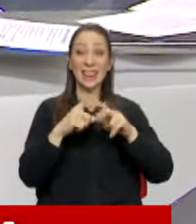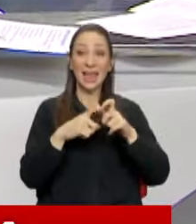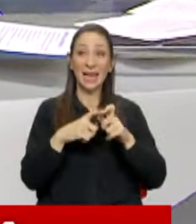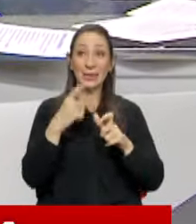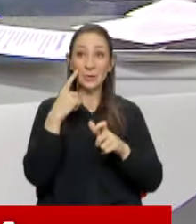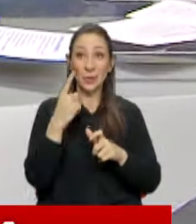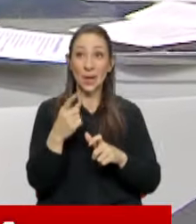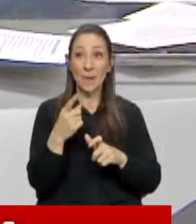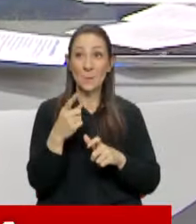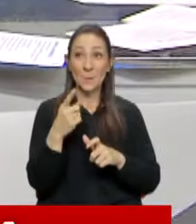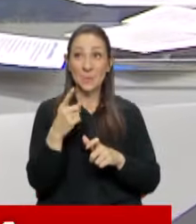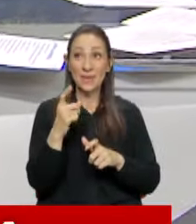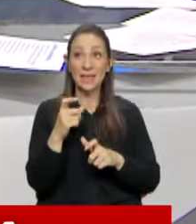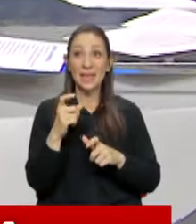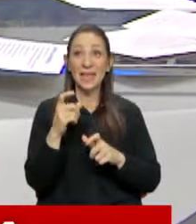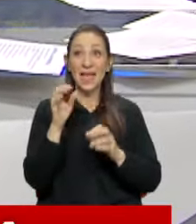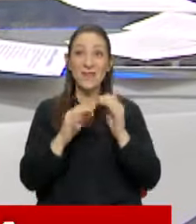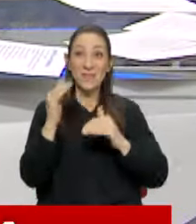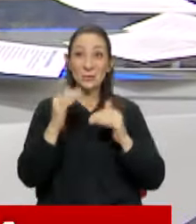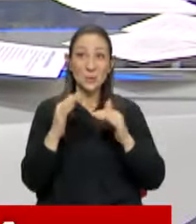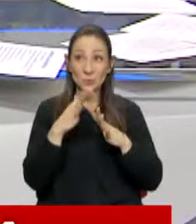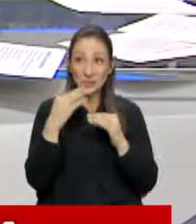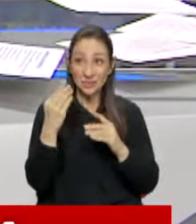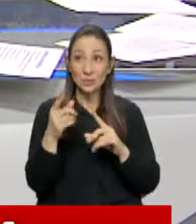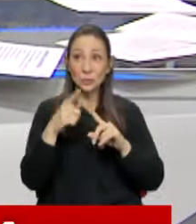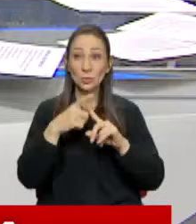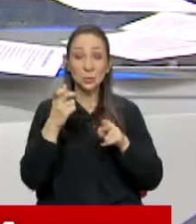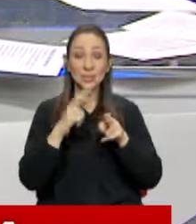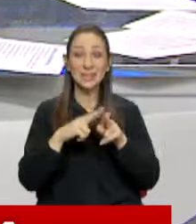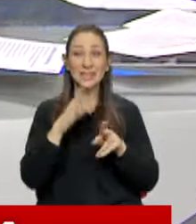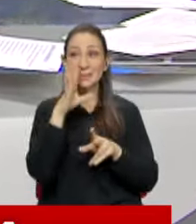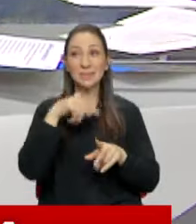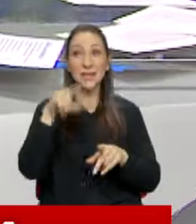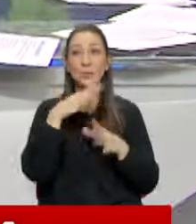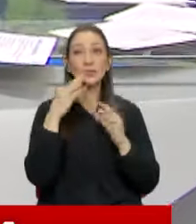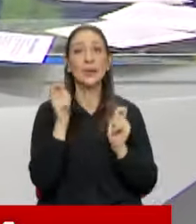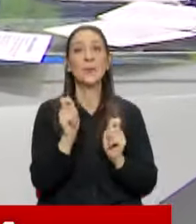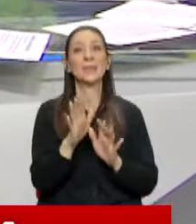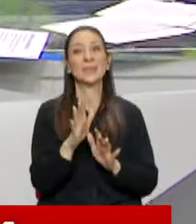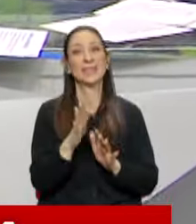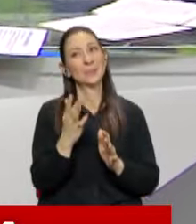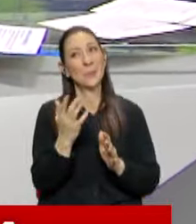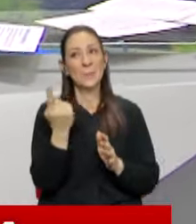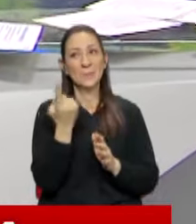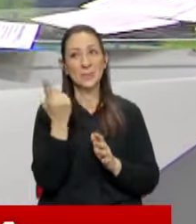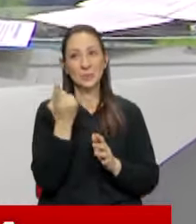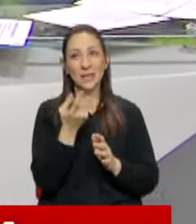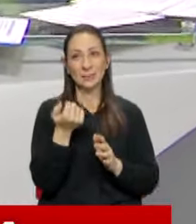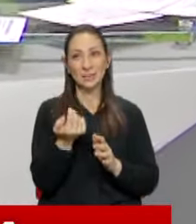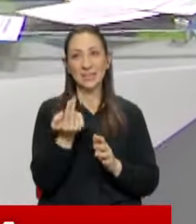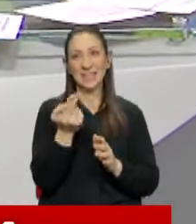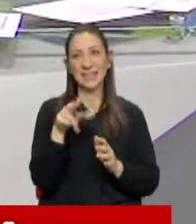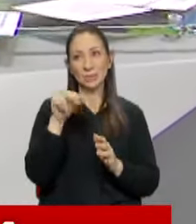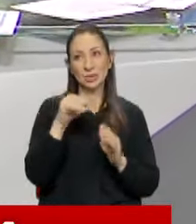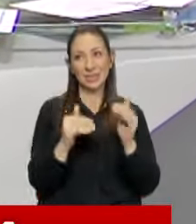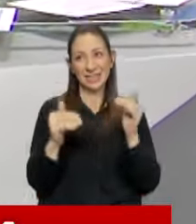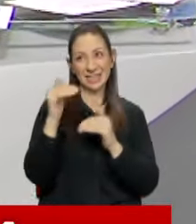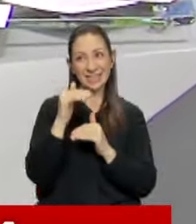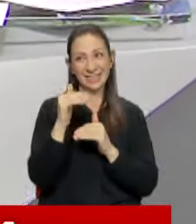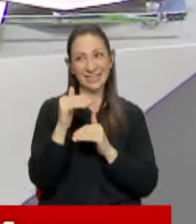3 haneli enflasyon seviyesinde mi mutlu TÜİK edeceksiniz? TÜİK kimseyi mutlu edemedi yani. O zaman bir kere %67, %70'i